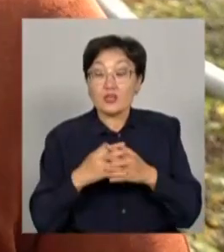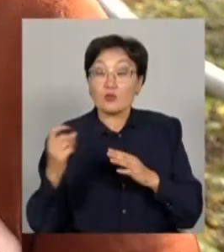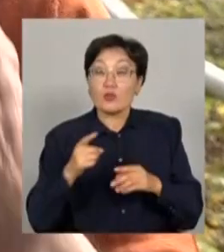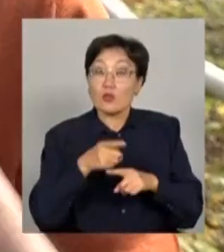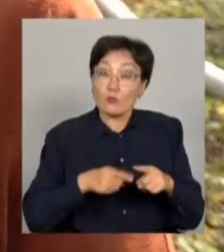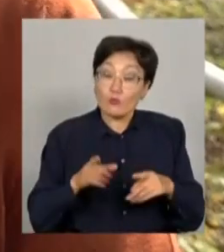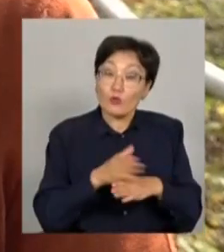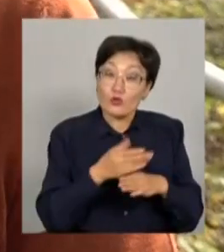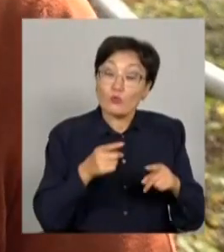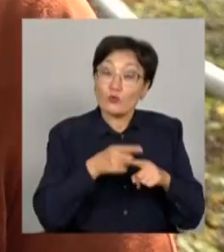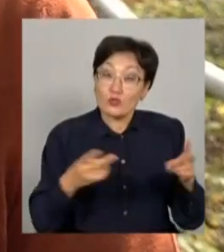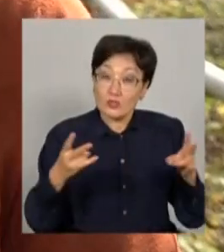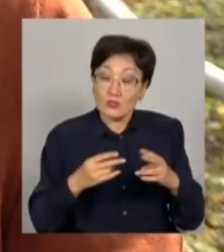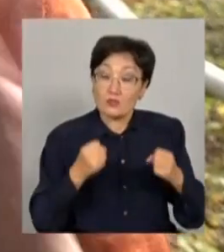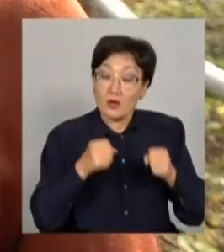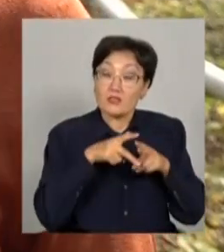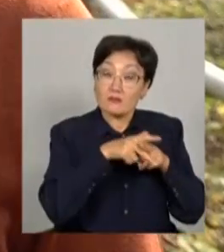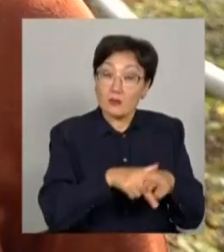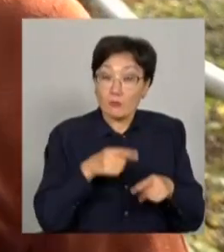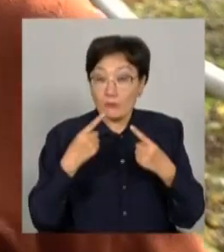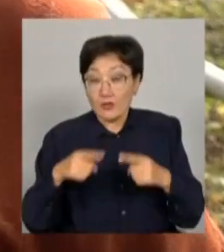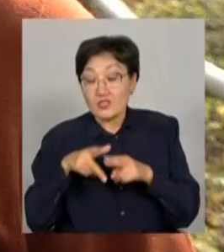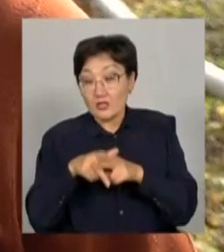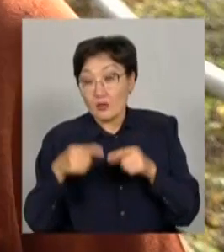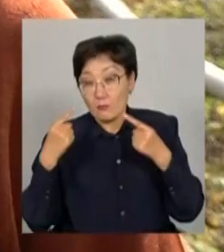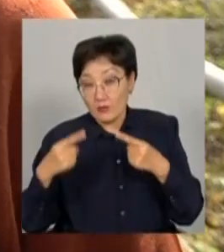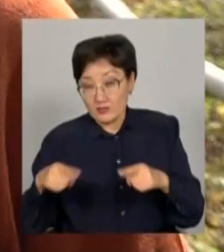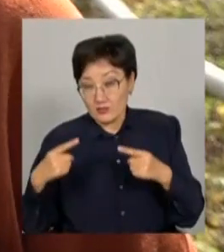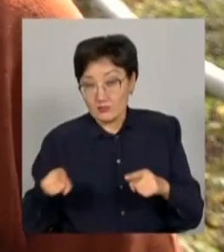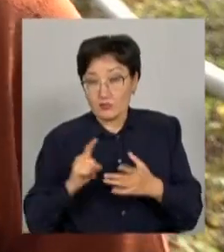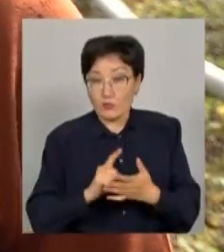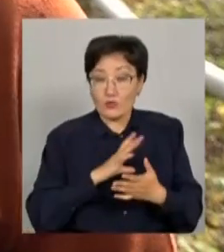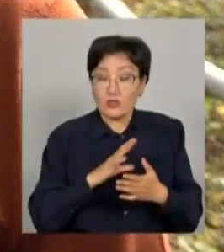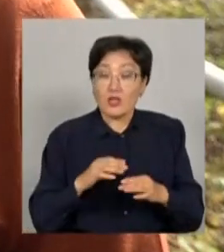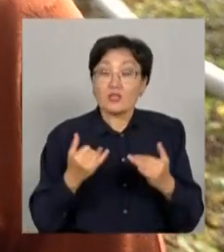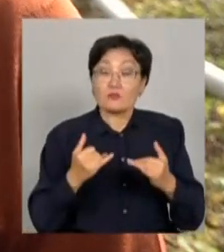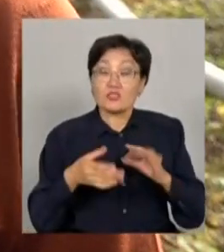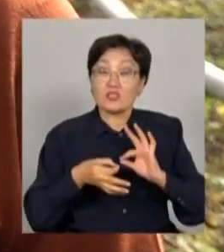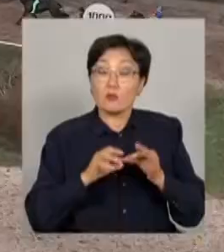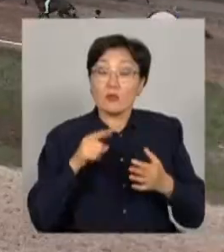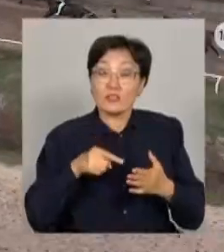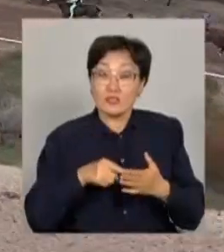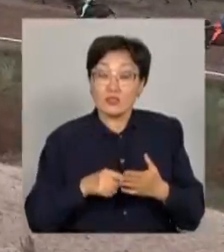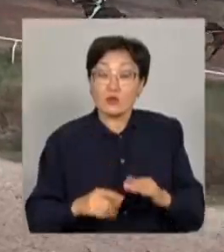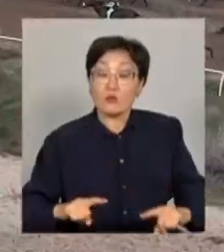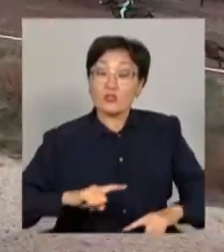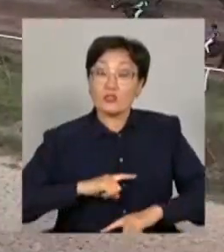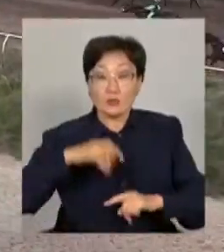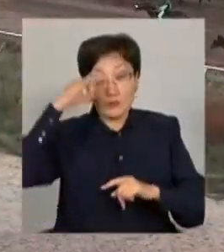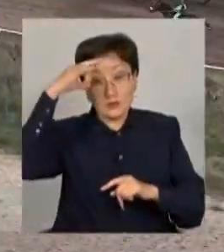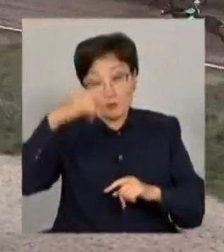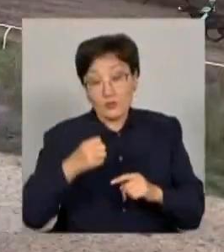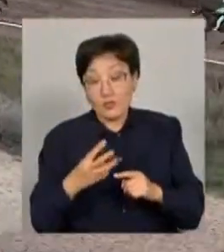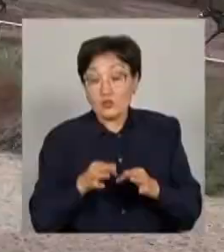керек. Спортивный ат деген спортивный ат болу керек. А басқа ат ол басқа ат түрлері болу керек. Енді қазір қиын мәселе сол болып отыр. Финалда еліміздің